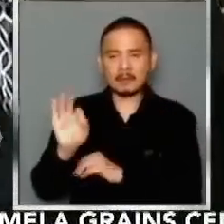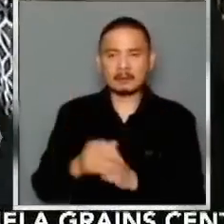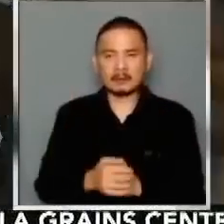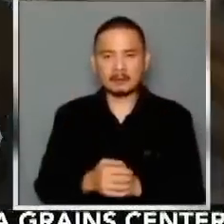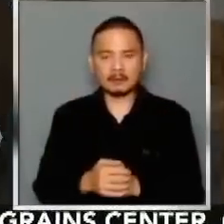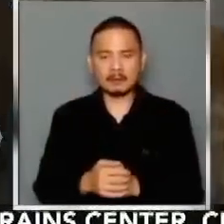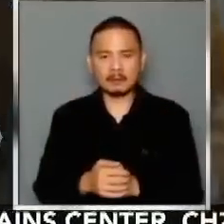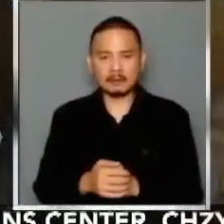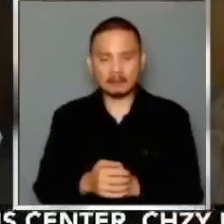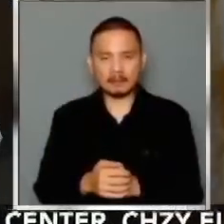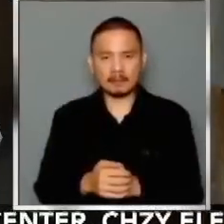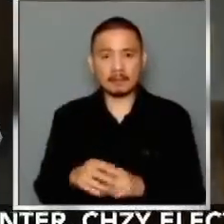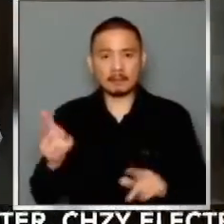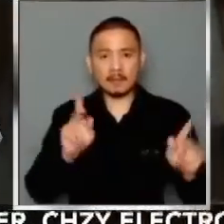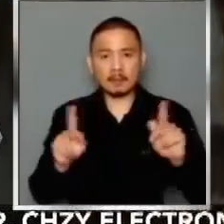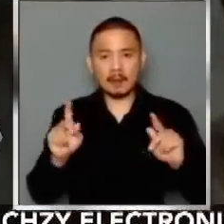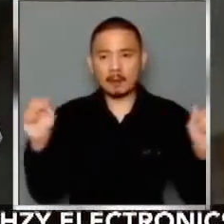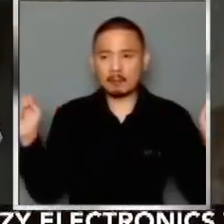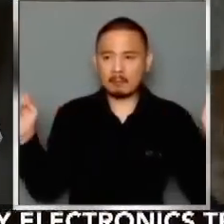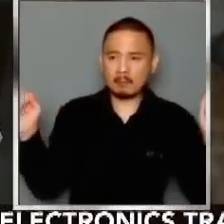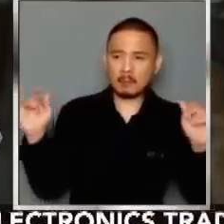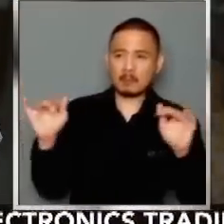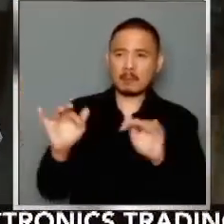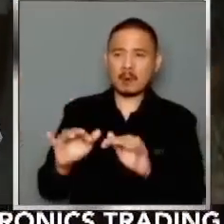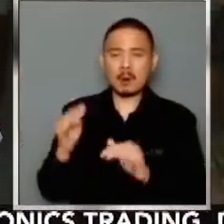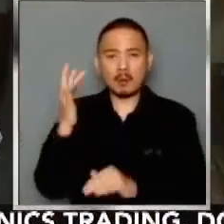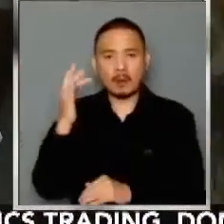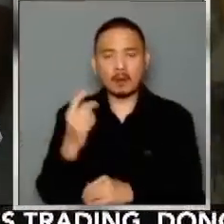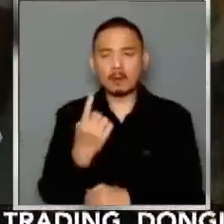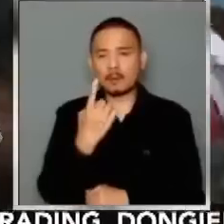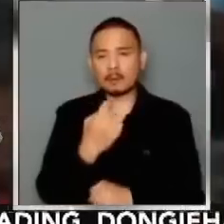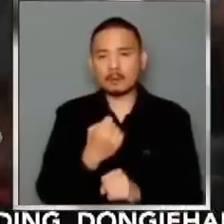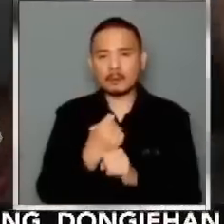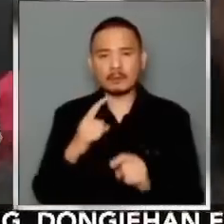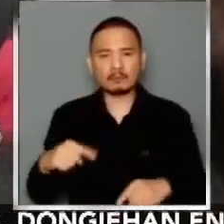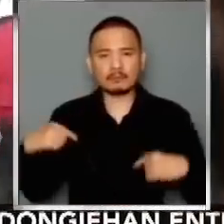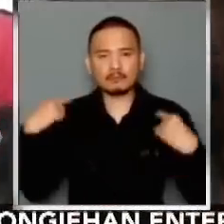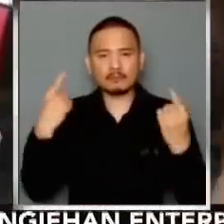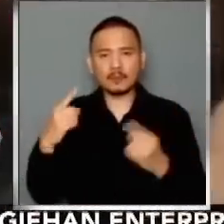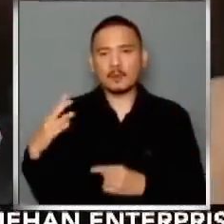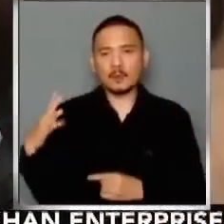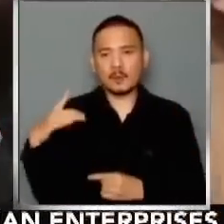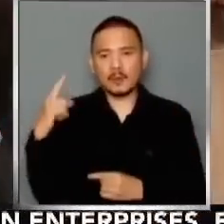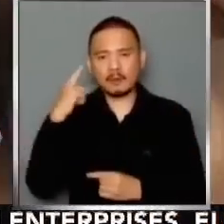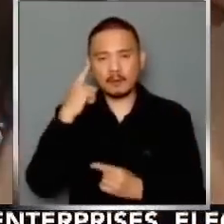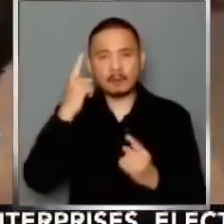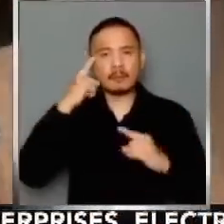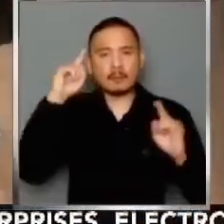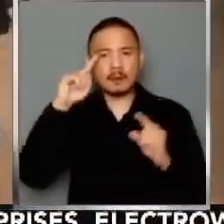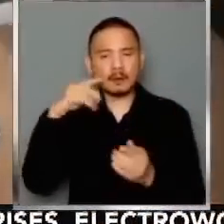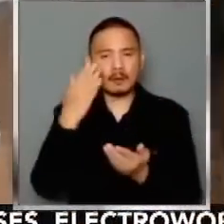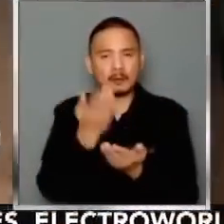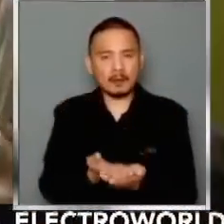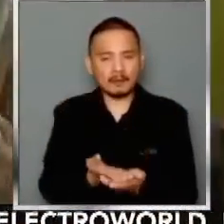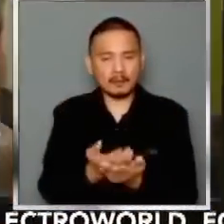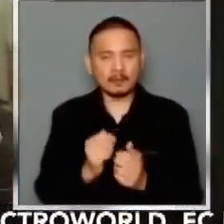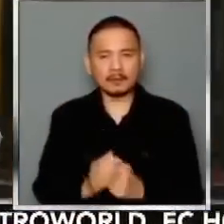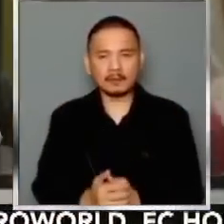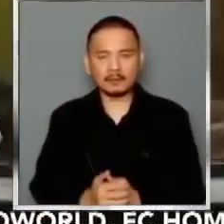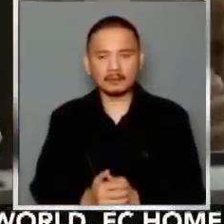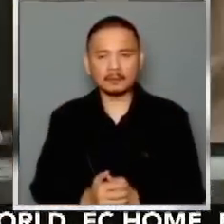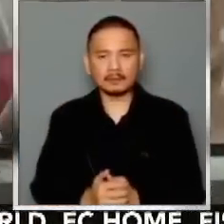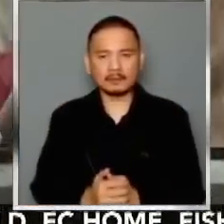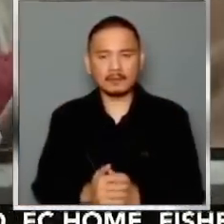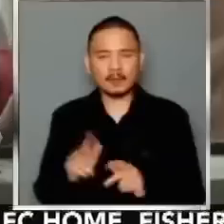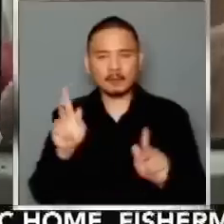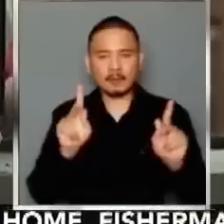Halos isang taon ng naghihintay ng package ang warehouse nagkas iksan ang mga nais